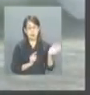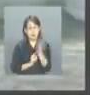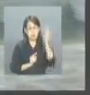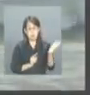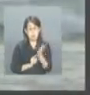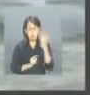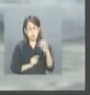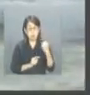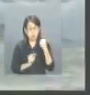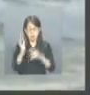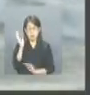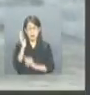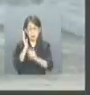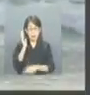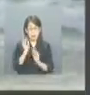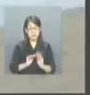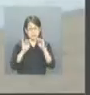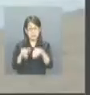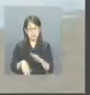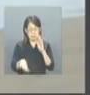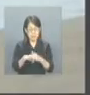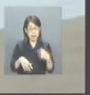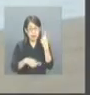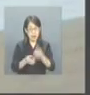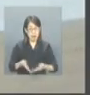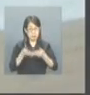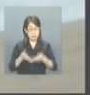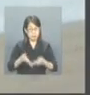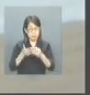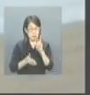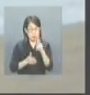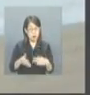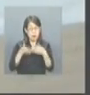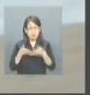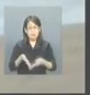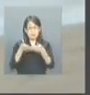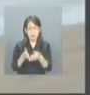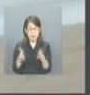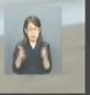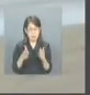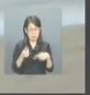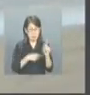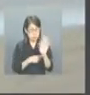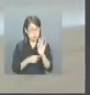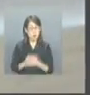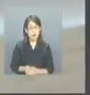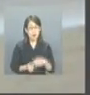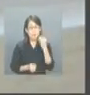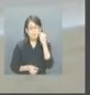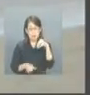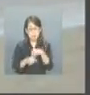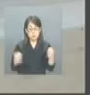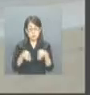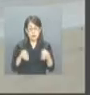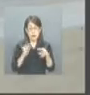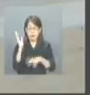กำลังแรงขอให้ชาวเรือเดินเรือด้วยความระมัดระวังเรือเล็กควรงดออกจากฝั่งประชาชนบริเวณชายฝั่งภาคใต้ฝั่งตะวันต